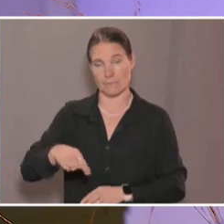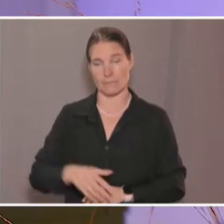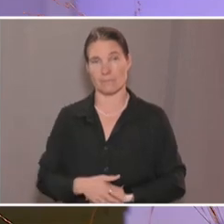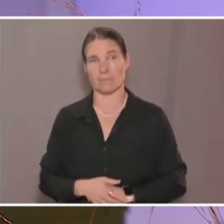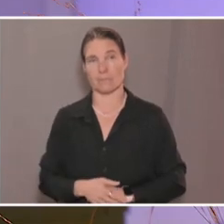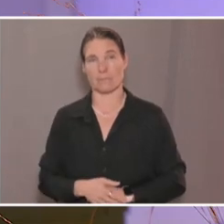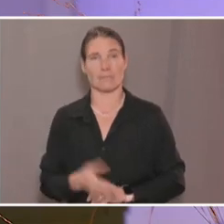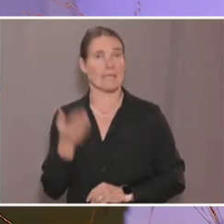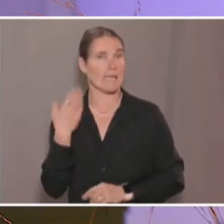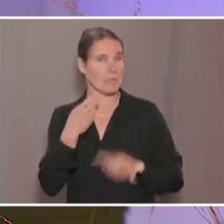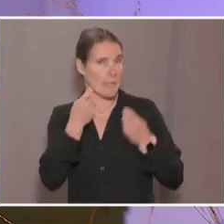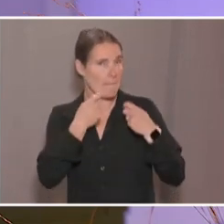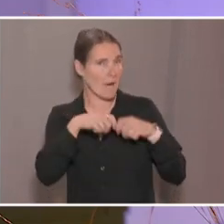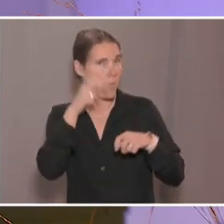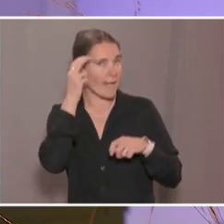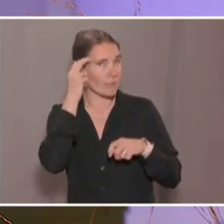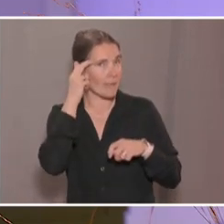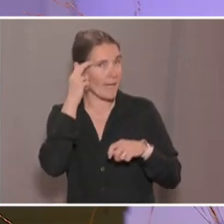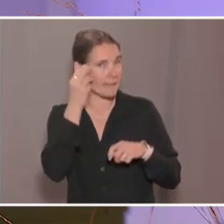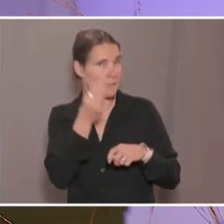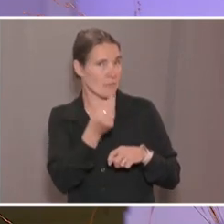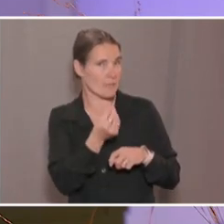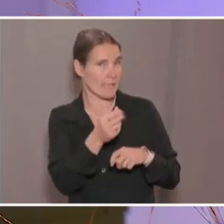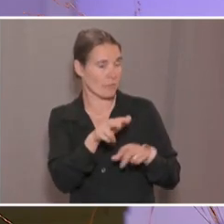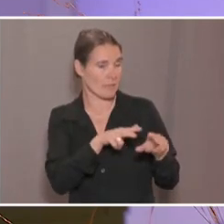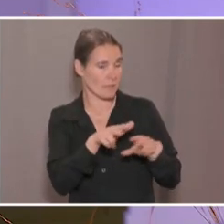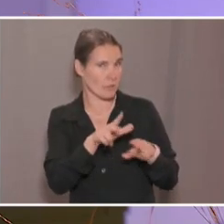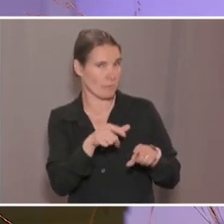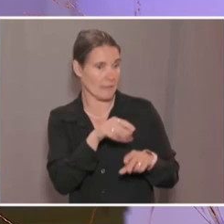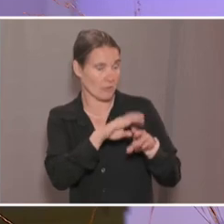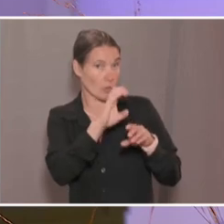unseren Bauexperten im Finanzministerium nachgefragt,